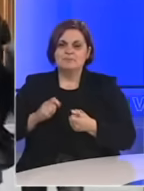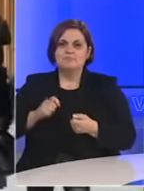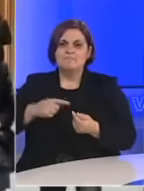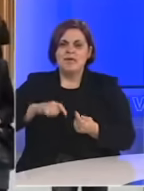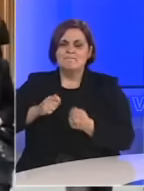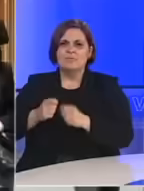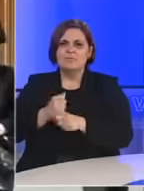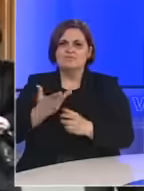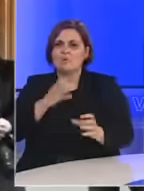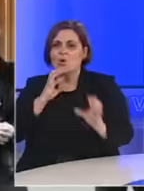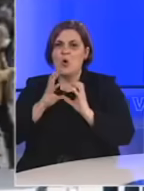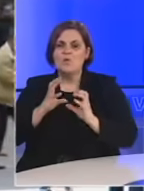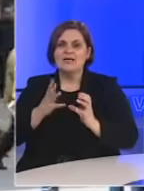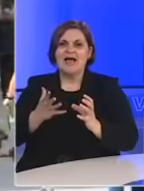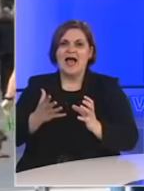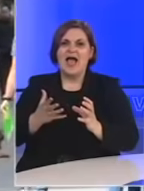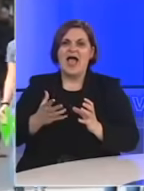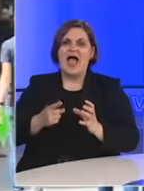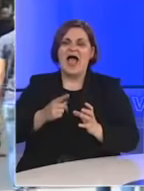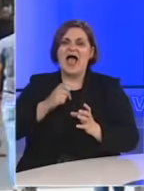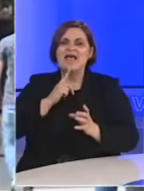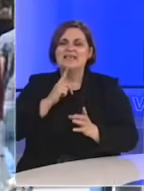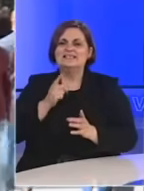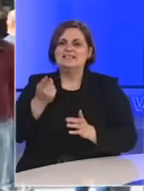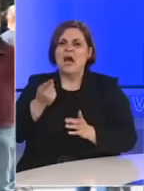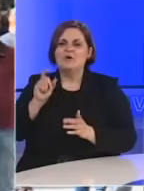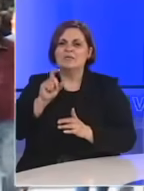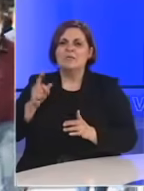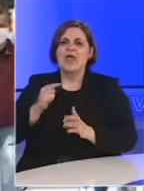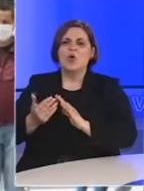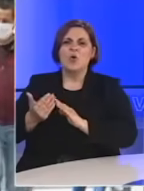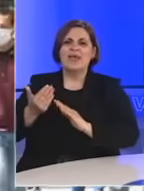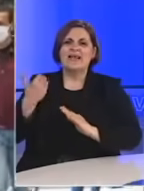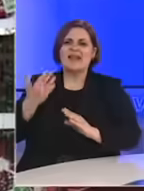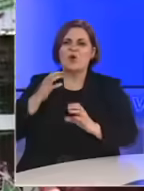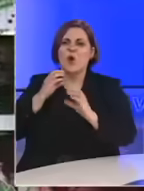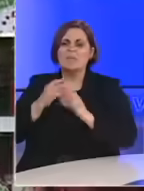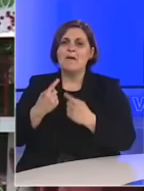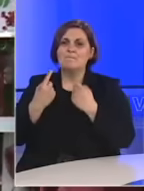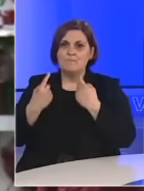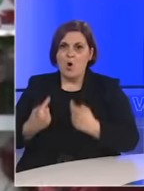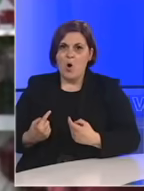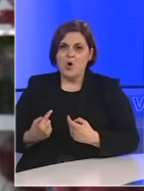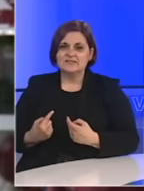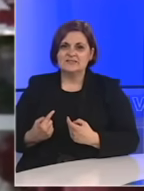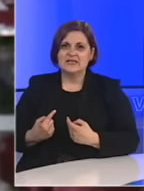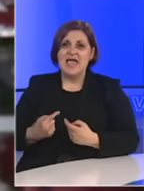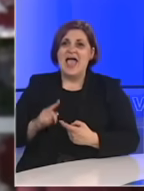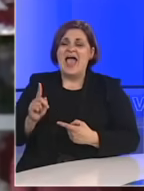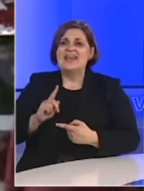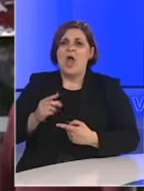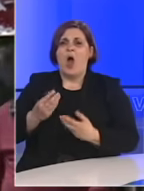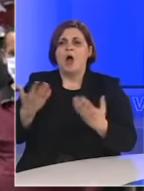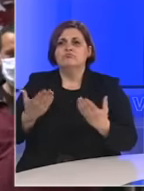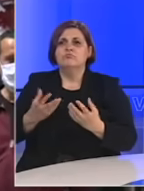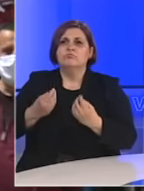reorganizirali, uspostavili komunikaciju sa subjektima sa kojima ranije komunikacija postojala, ali ne baš u toj mjeri